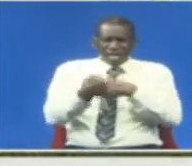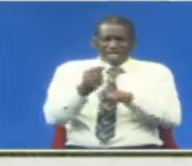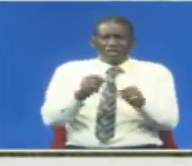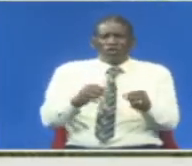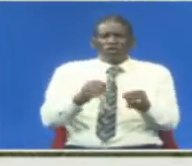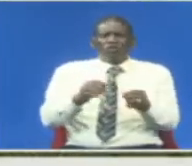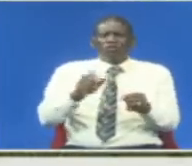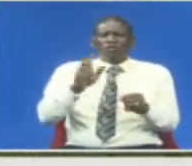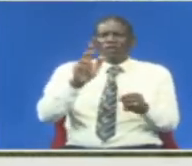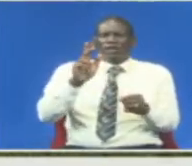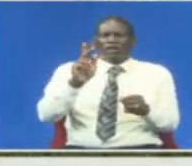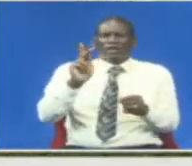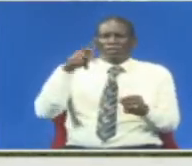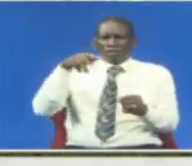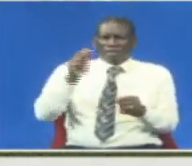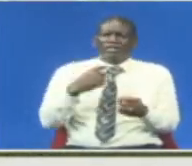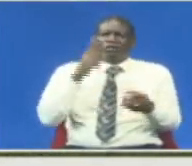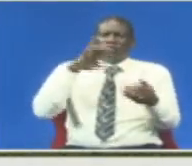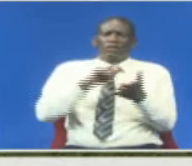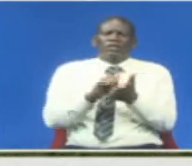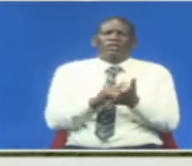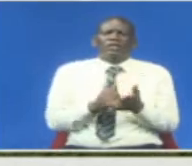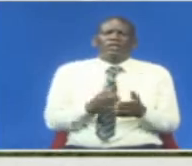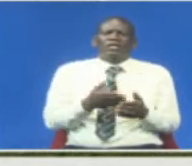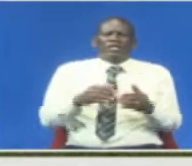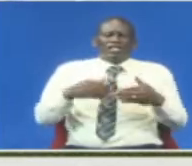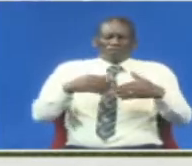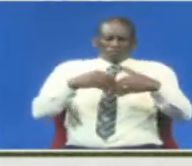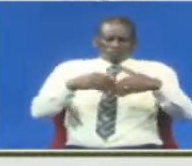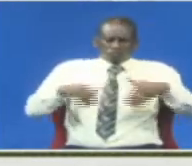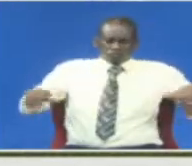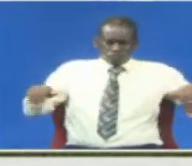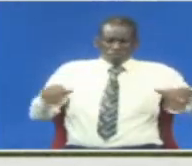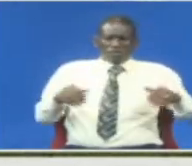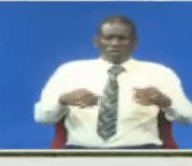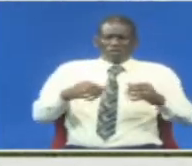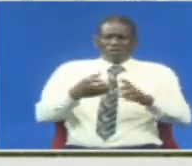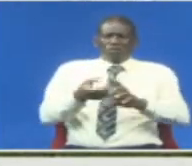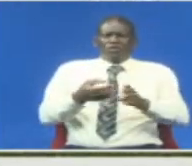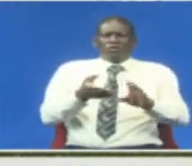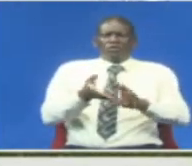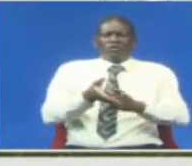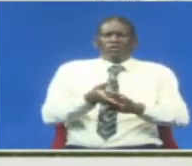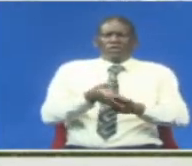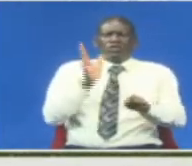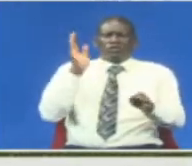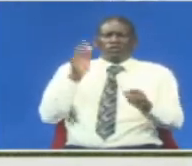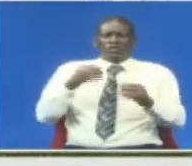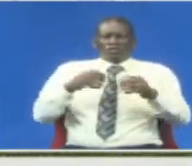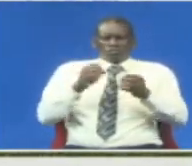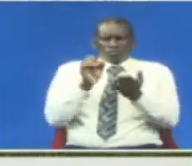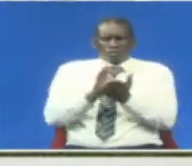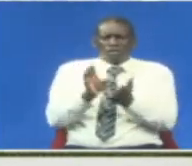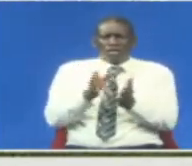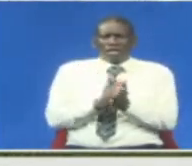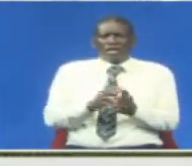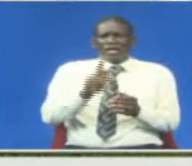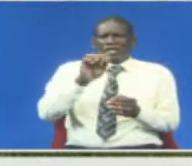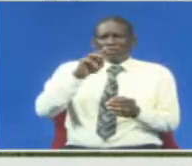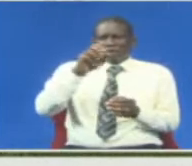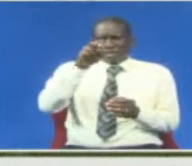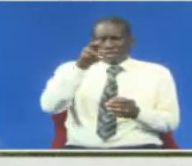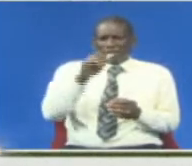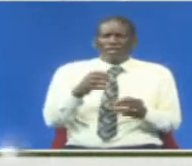Edward Odor inasema kwamba wameachana na Kimani kwa ridhaa ya pande zote mbili. Wakati huo mtazamaji,